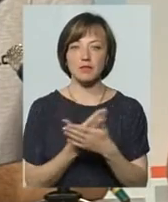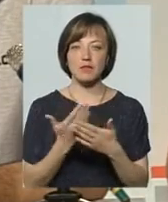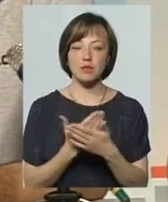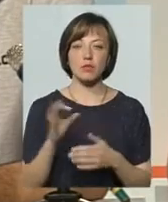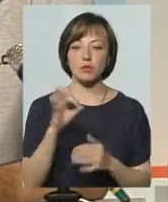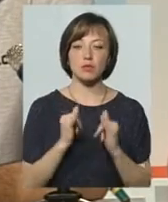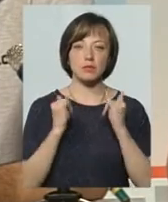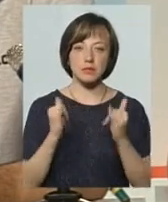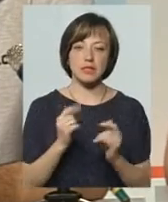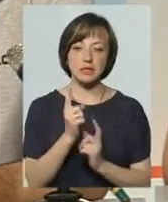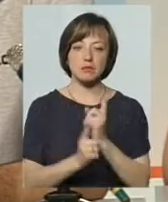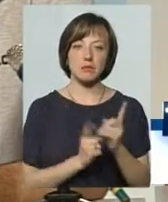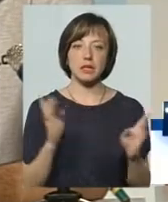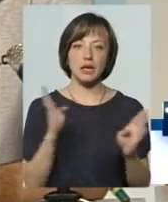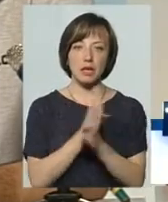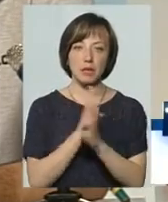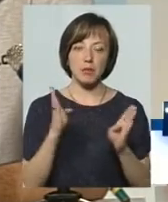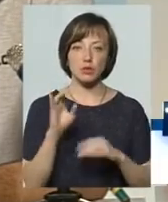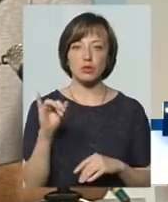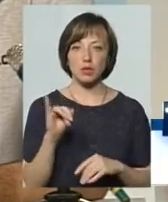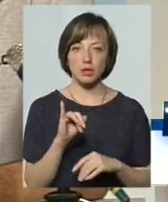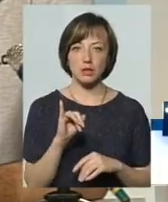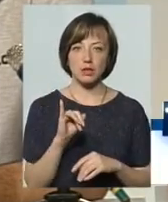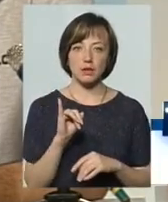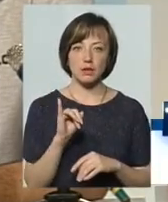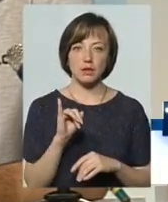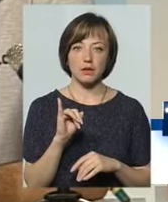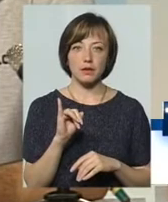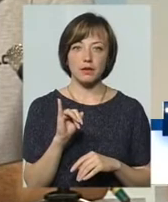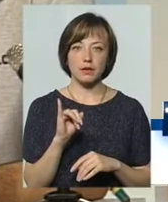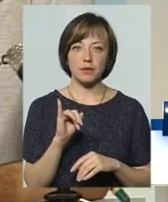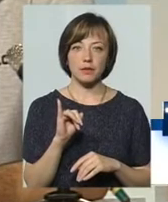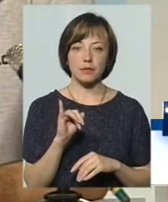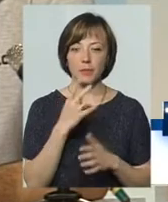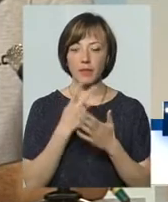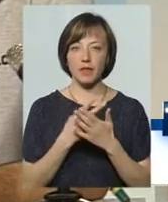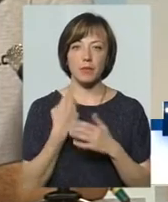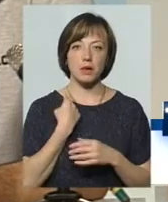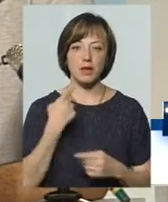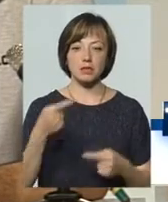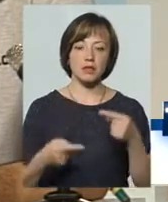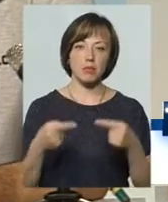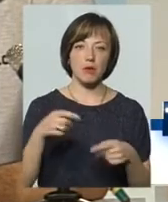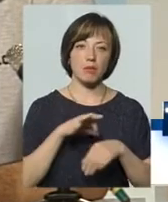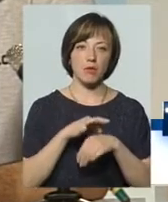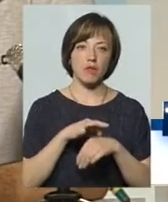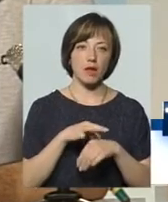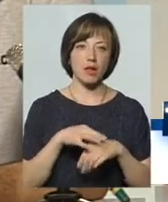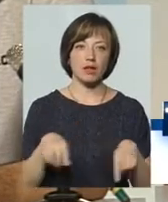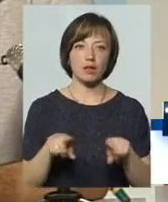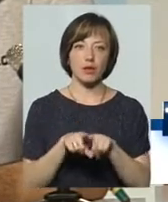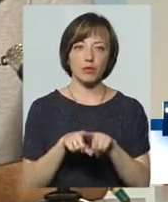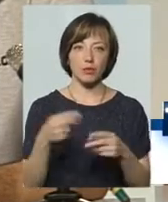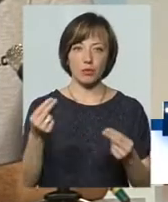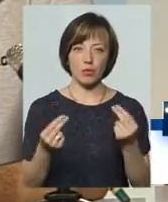який присвячений саме зміни клімату, і у вигляді британських дебатів провели таку гру,